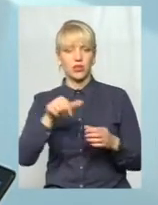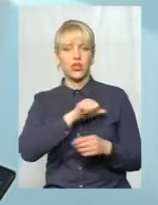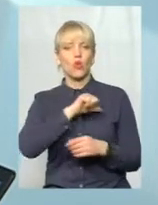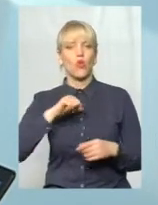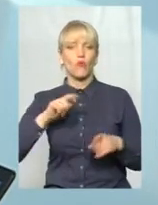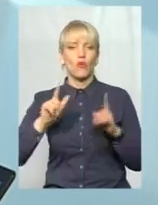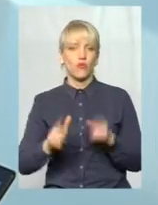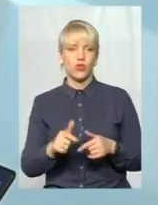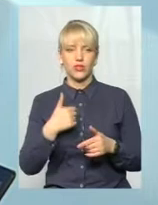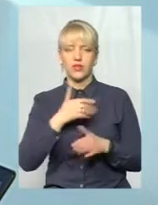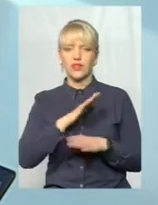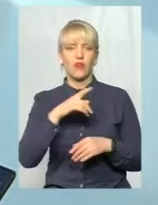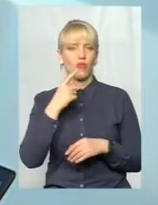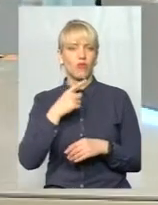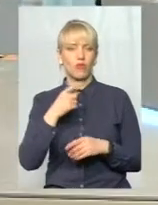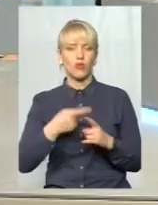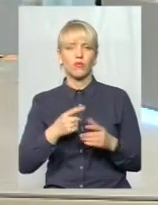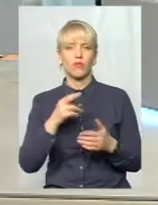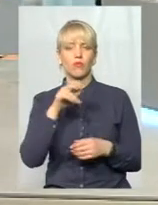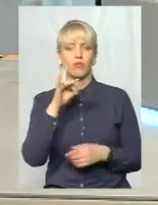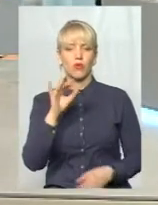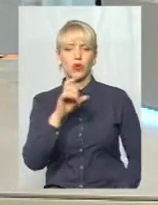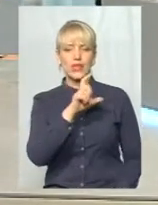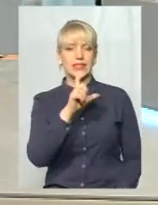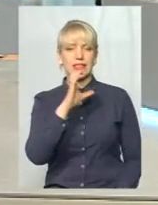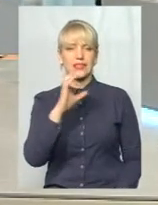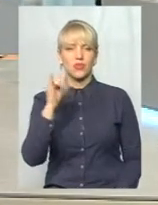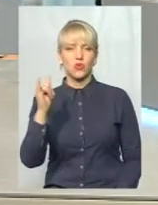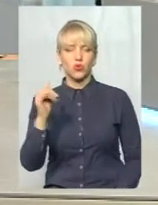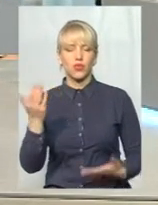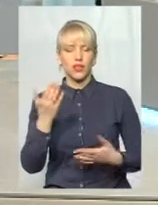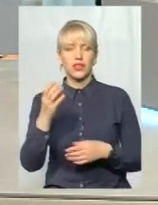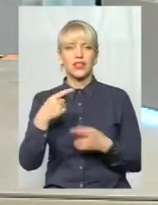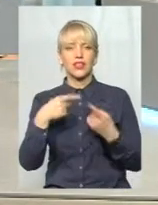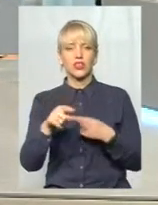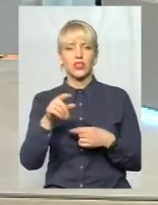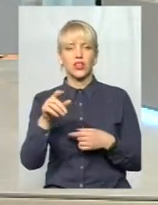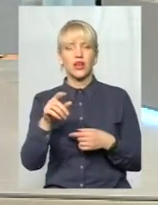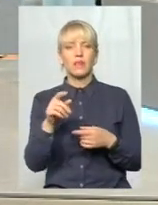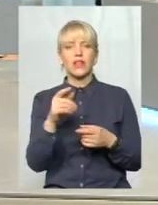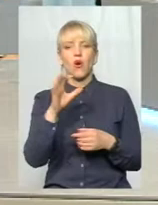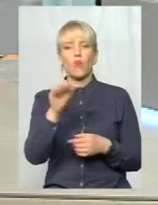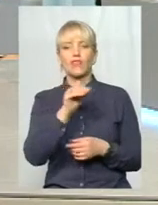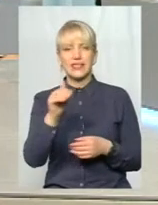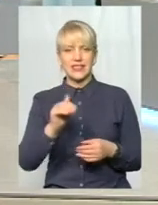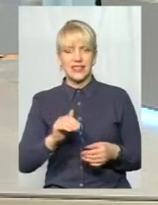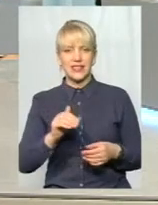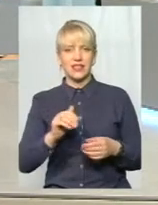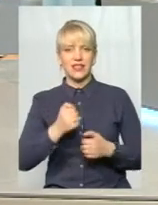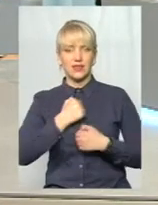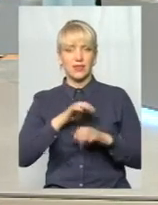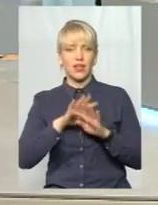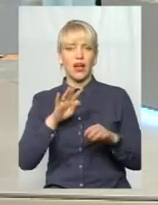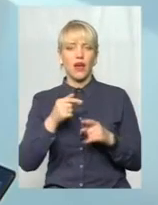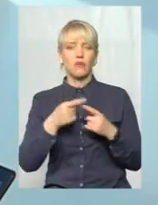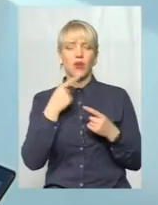добровольчі. Ми не говоримо про ЗСУ чи якісь інші формування, які в нас є офіційно зареєстровані. Ми говоримо суто про добровольців. Тобто ця цифра